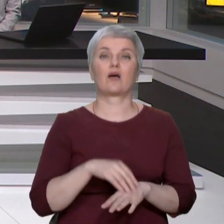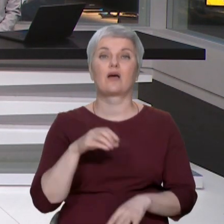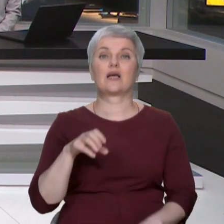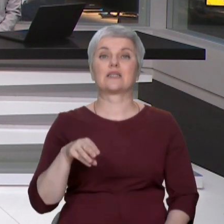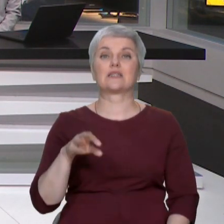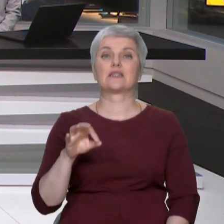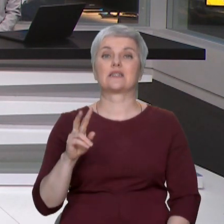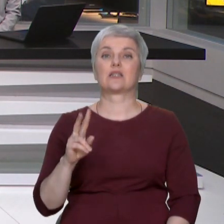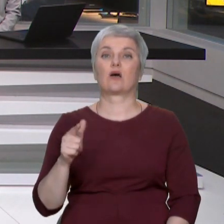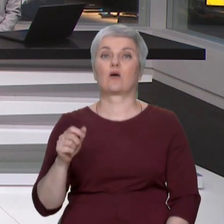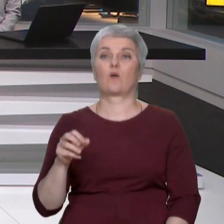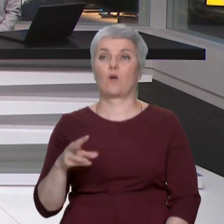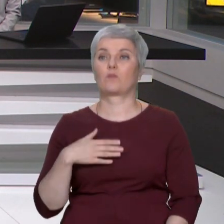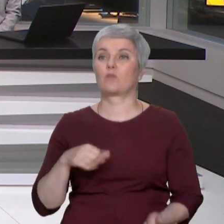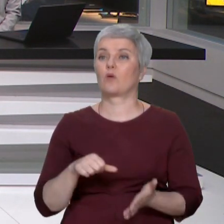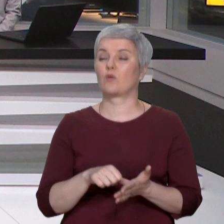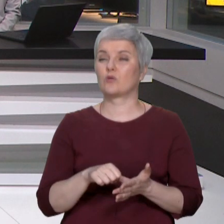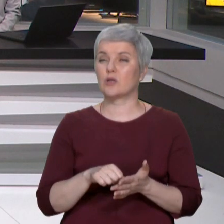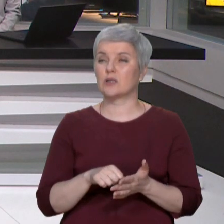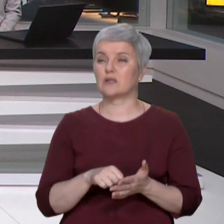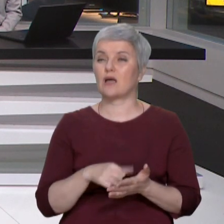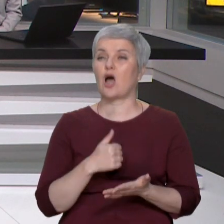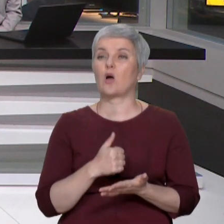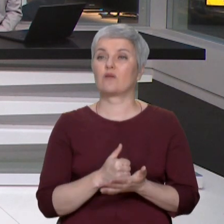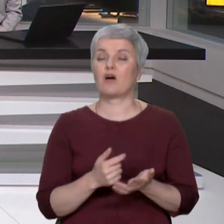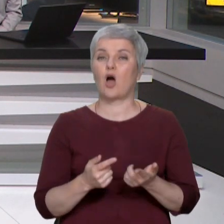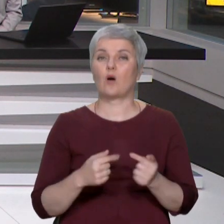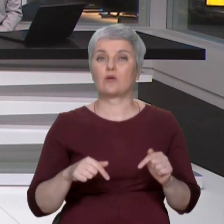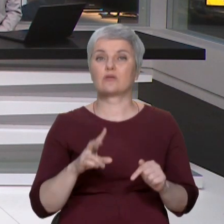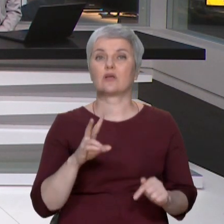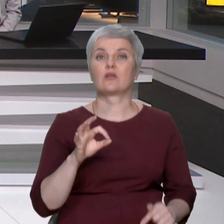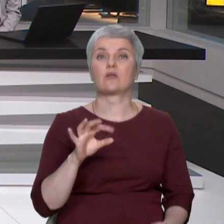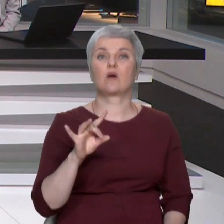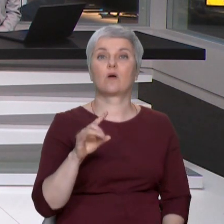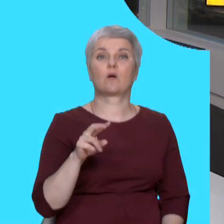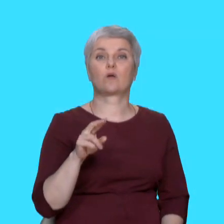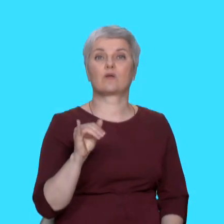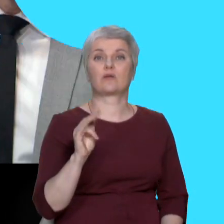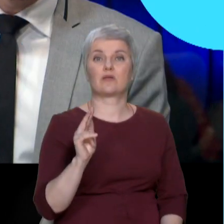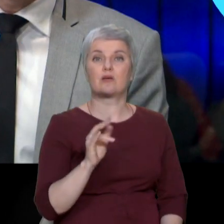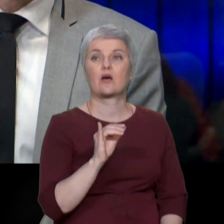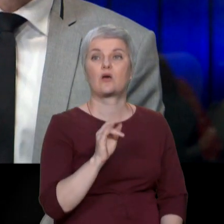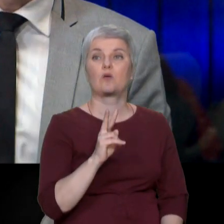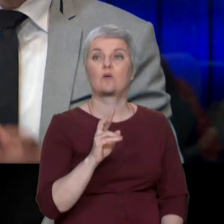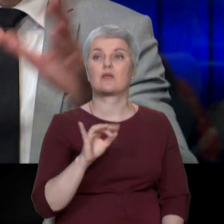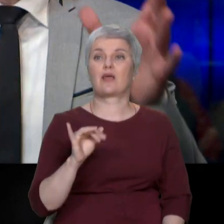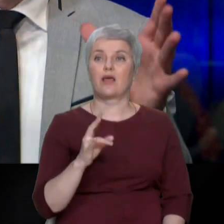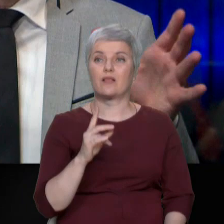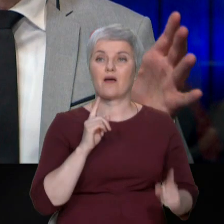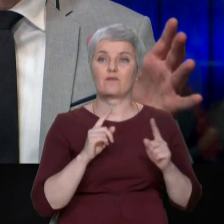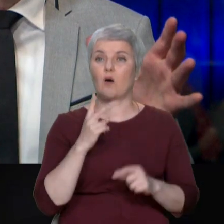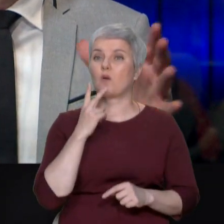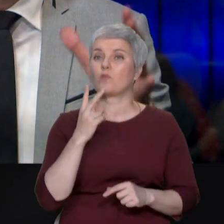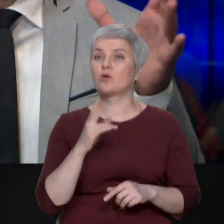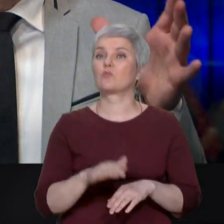нас долучається Аліна Зубкович, голова організації Nordic Ukraine Forum. Аліна, мої вітання вам. Покажіть нам, будь